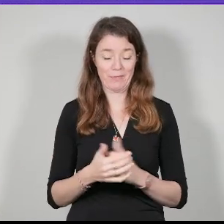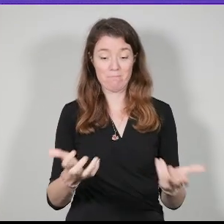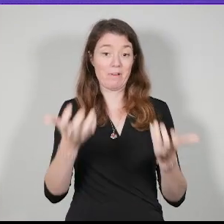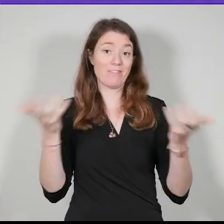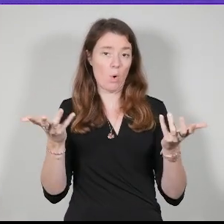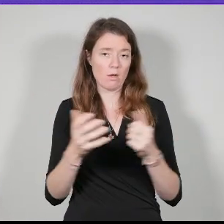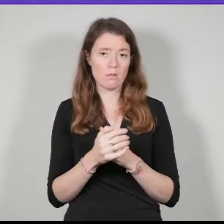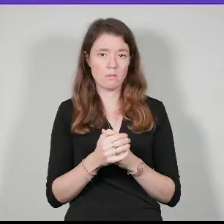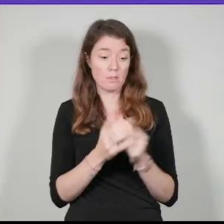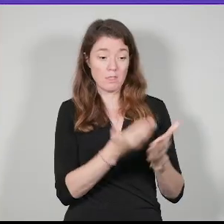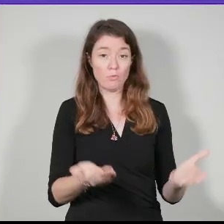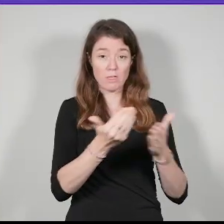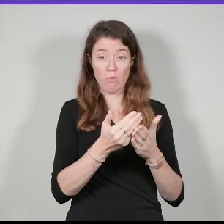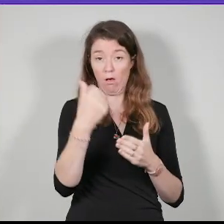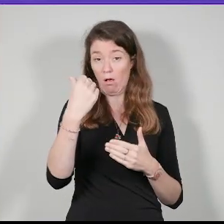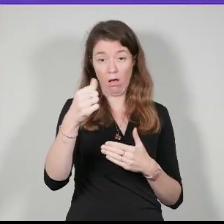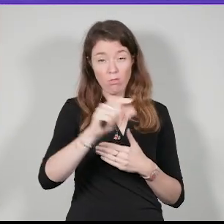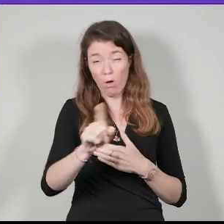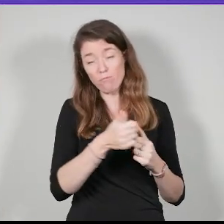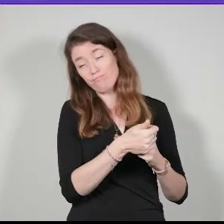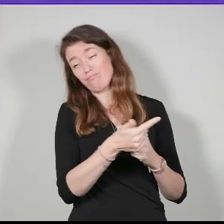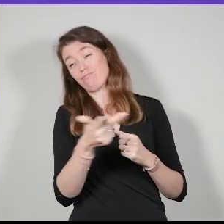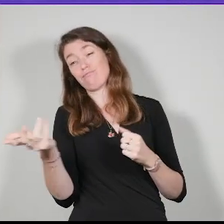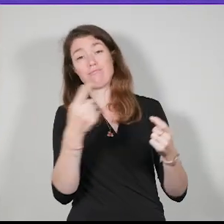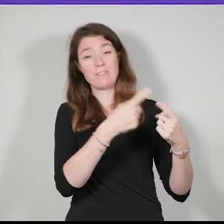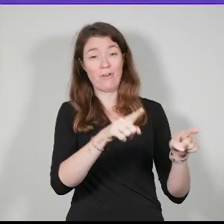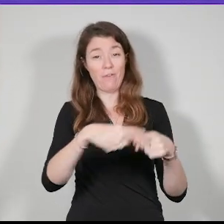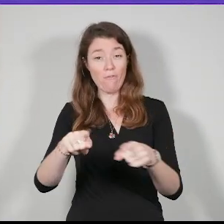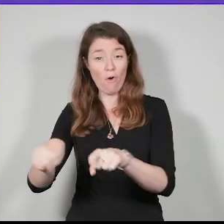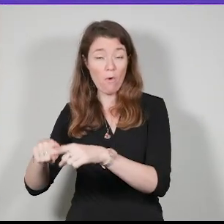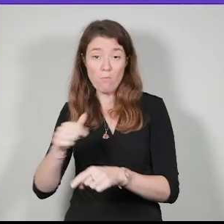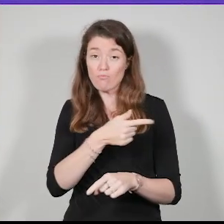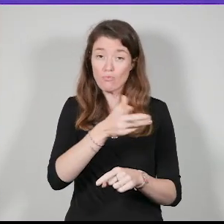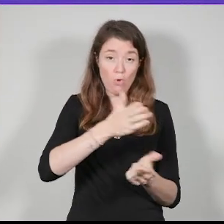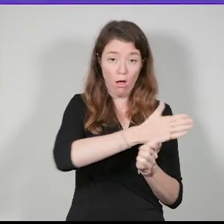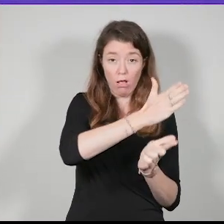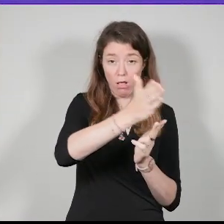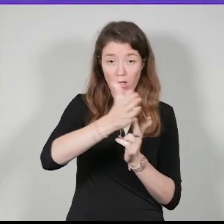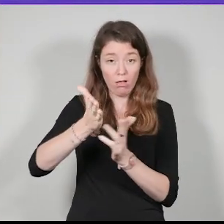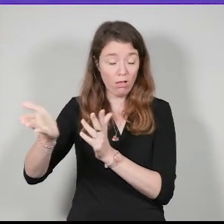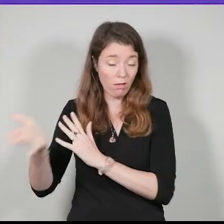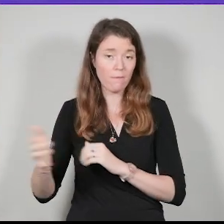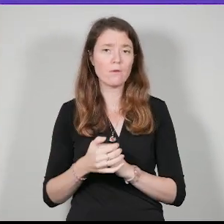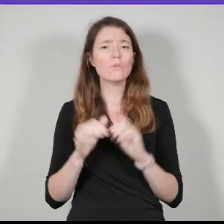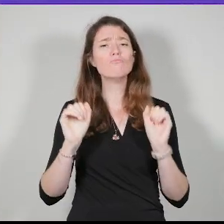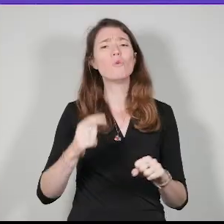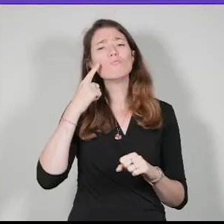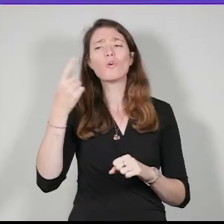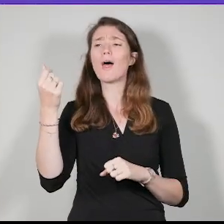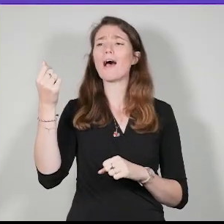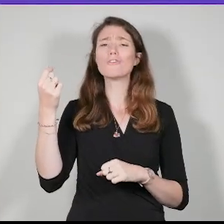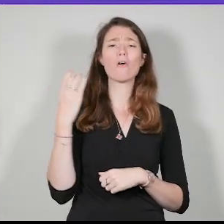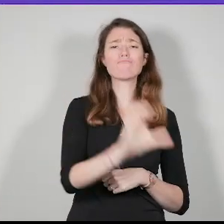grande diversité des situations et une multidimensionnalité des situations. On pourrait penser qu'avec de l'argent,